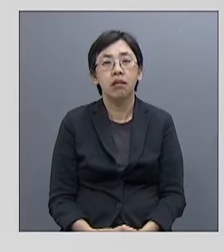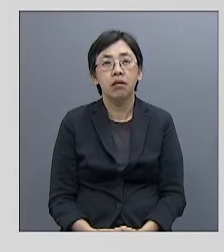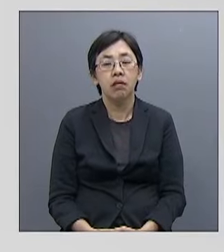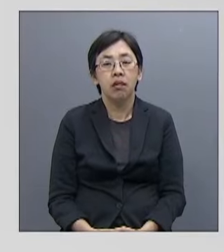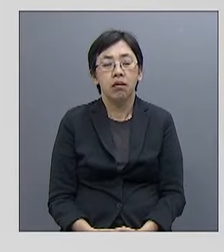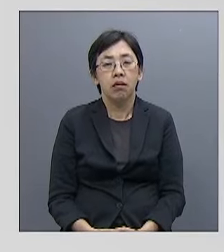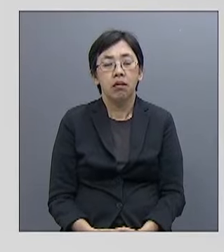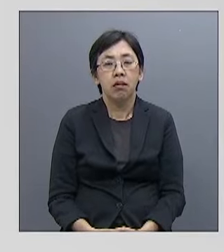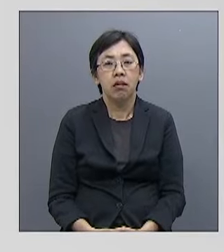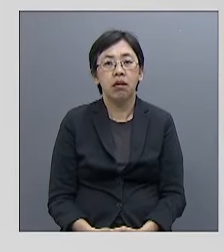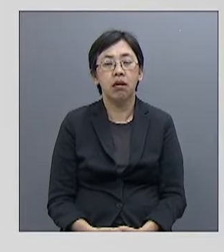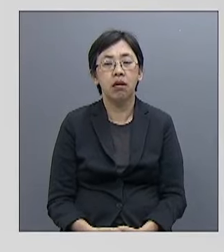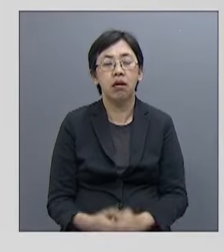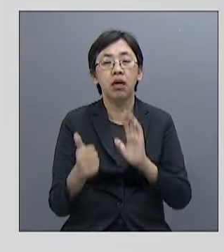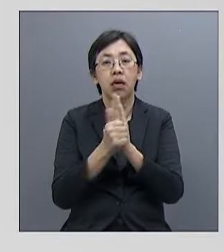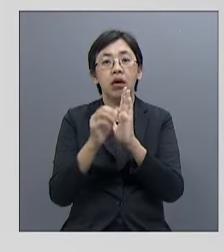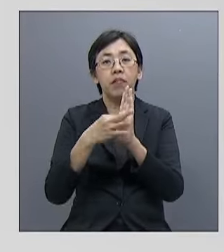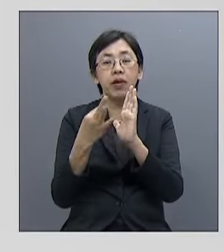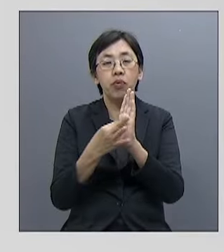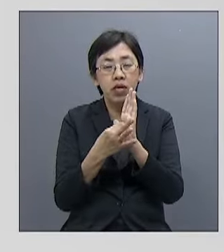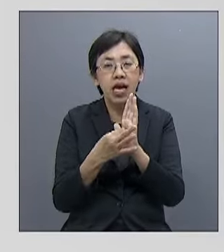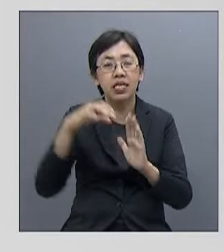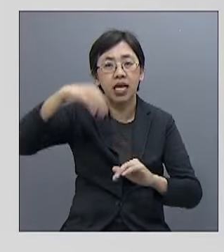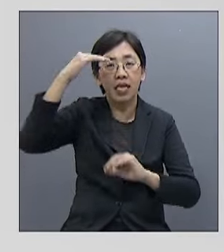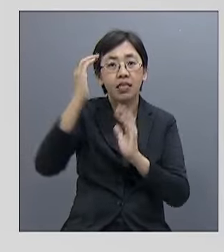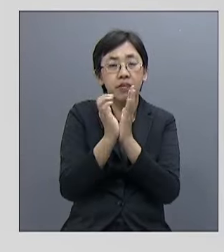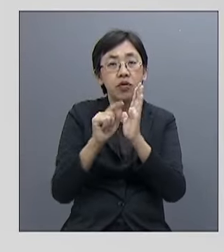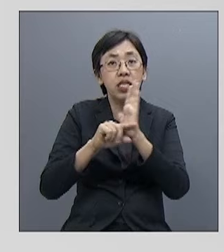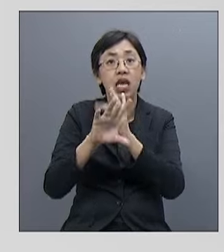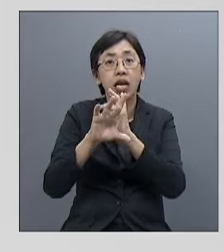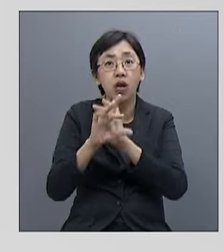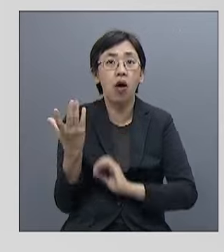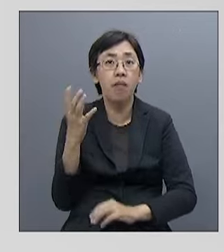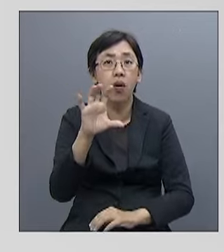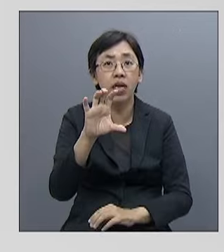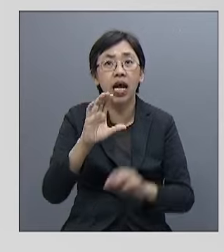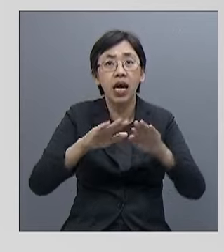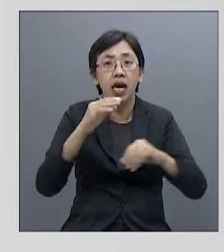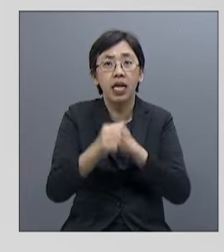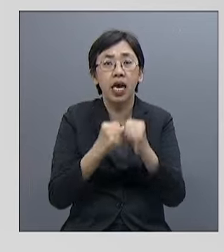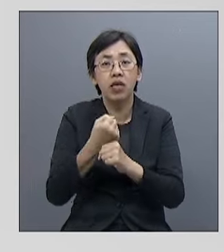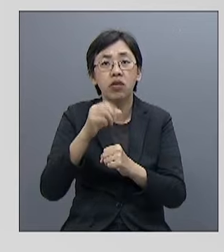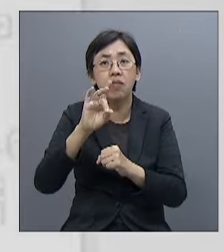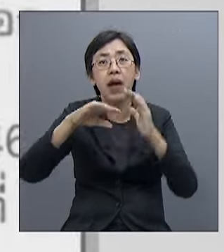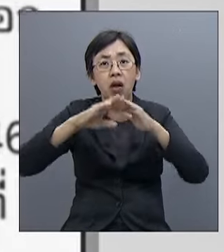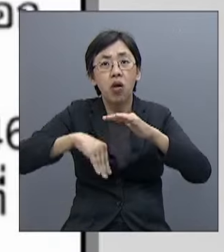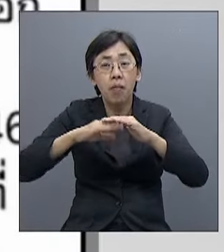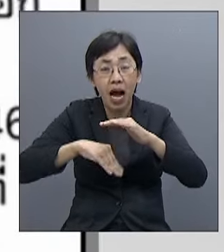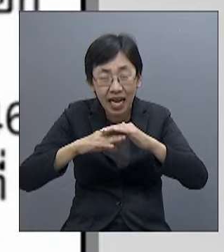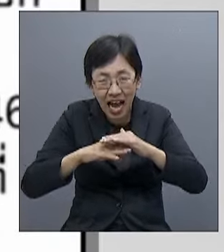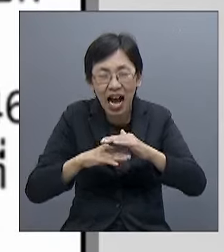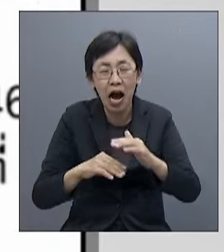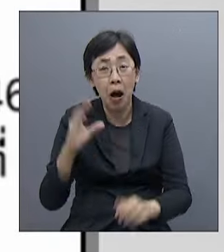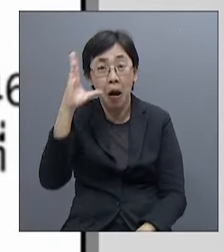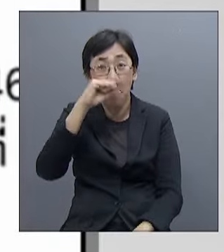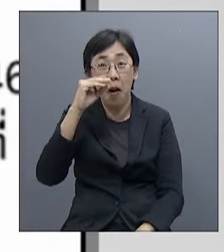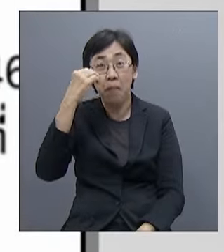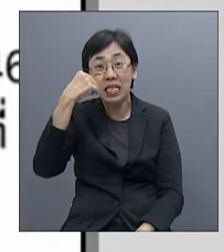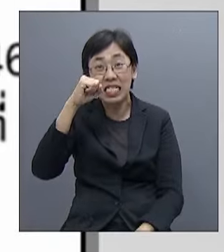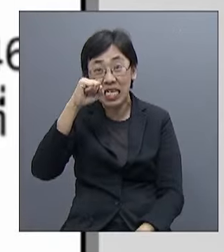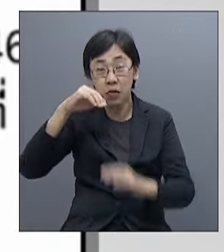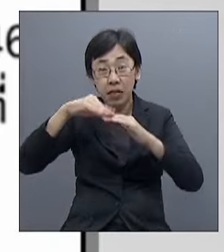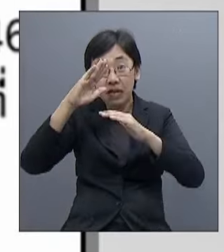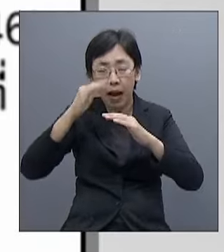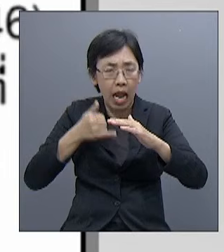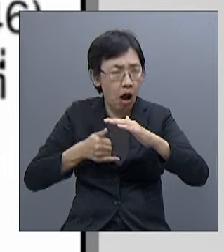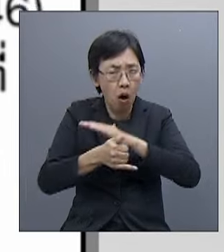หลังจากที่เพจโรงพักเมืองระยองโพสต์ข้อความสั่งห้ามเด็กต่ำกว่า 18ปีออกนอกบ้านหลัง 22:00นกลายเป็น